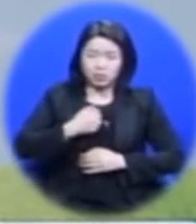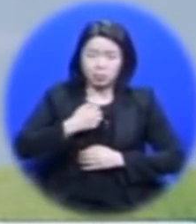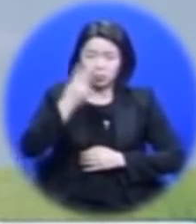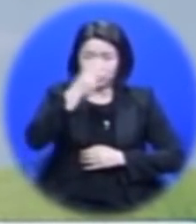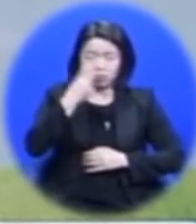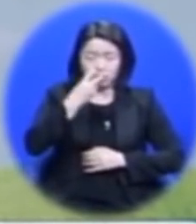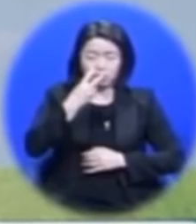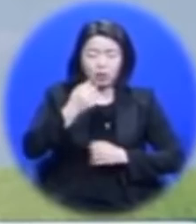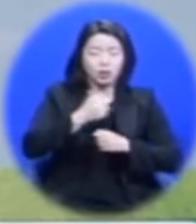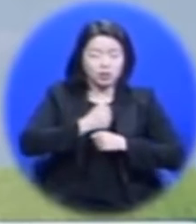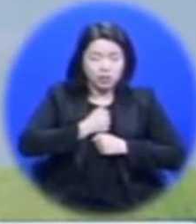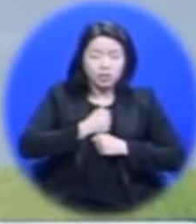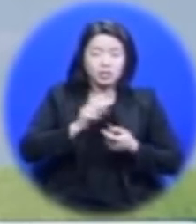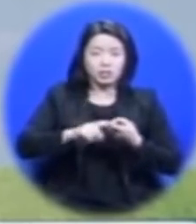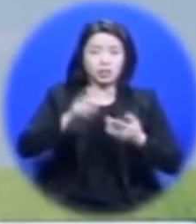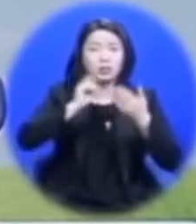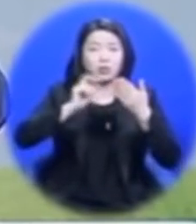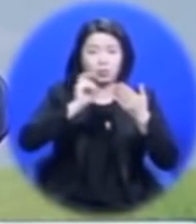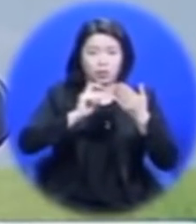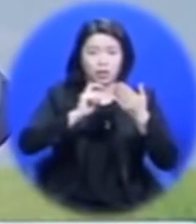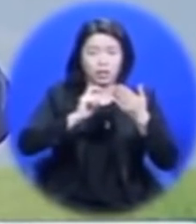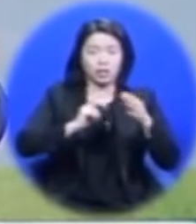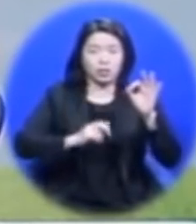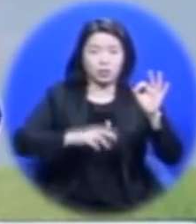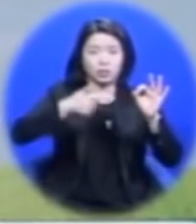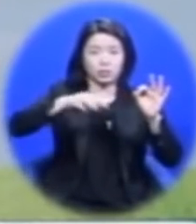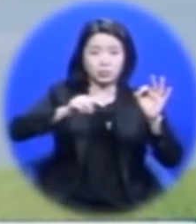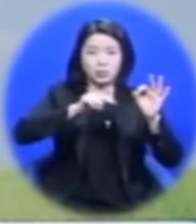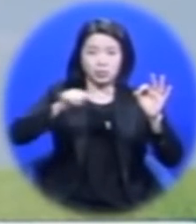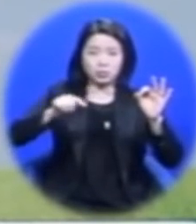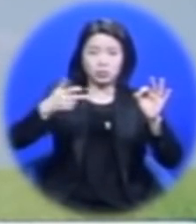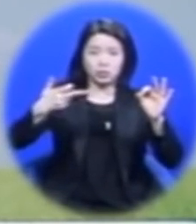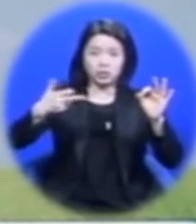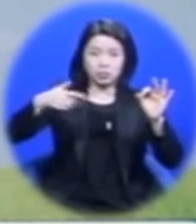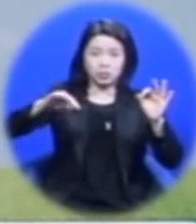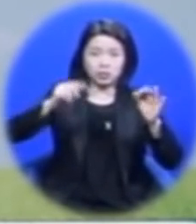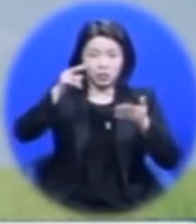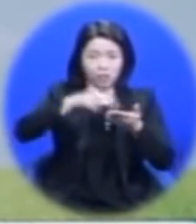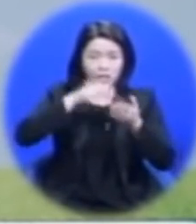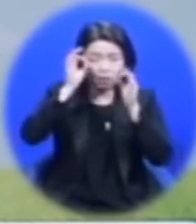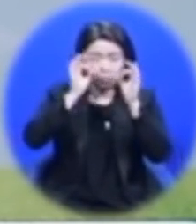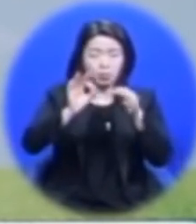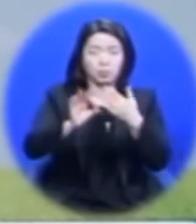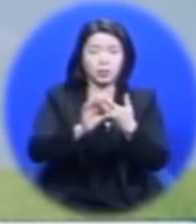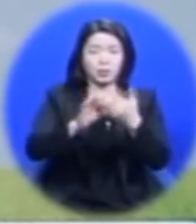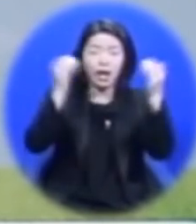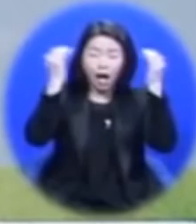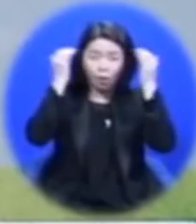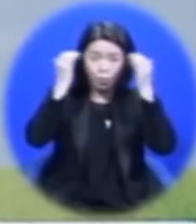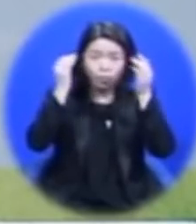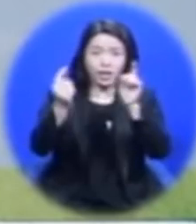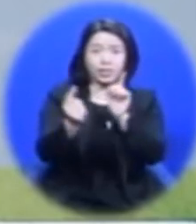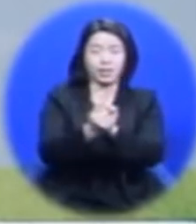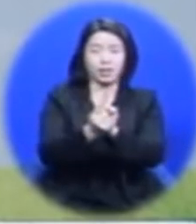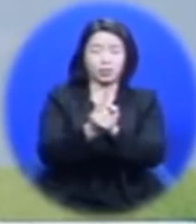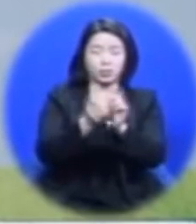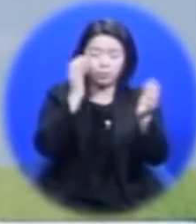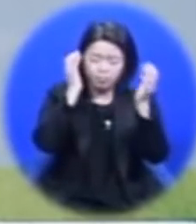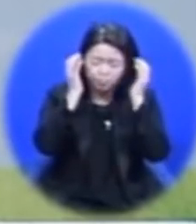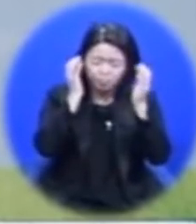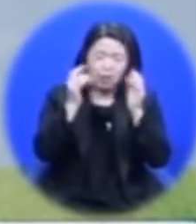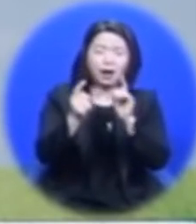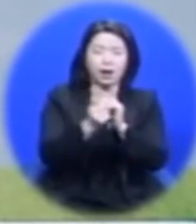대해서 노래하고 있습니다. 10절부터 12절까지 읽어보면 고난을 당하고 시련을